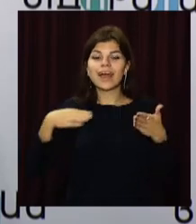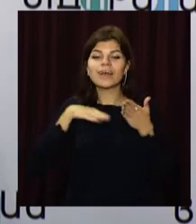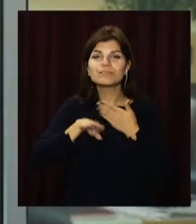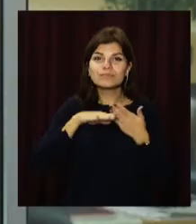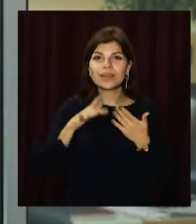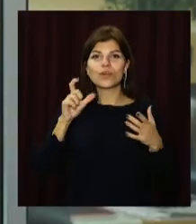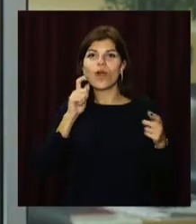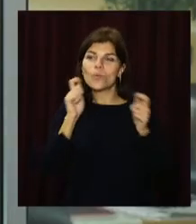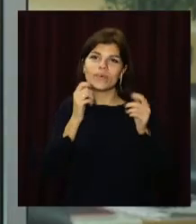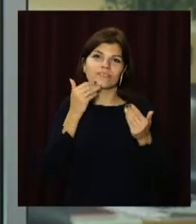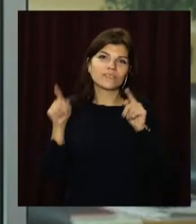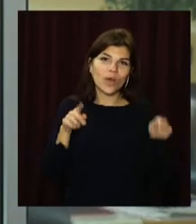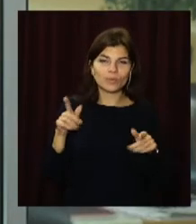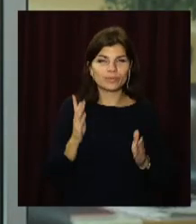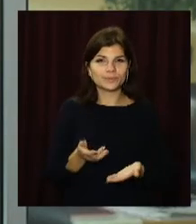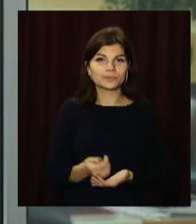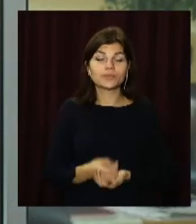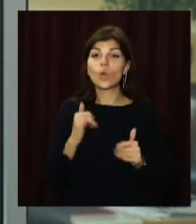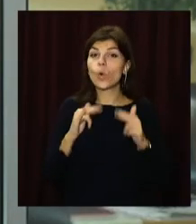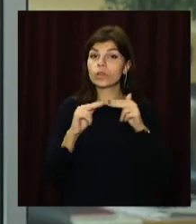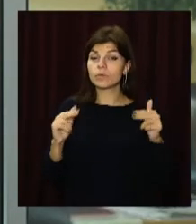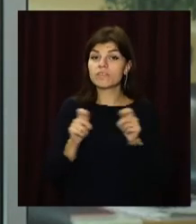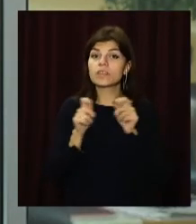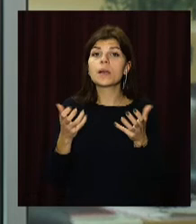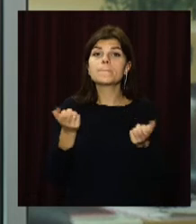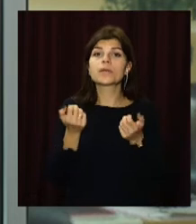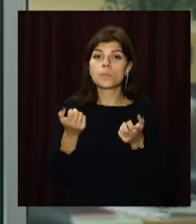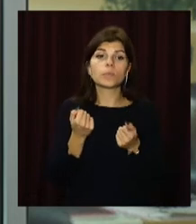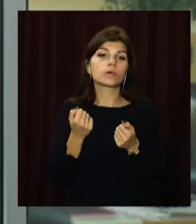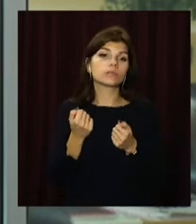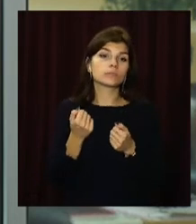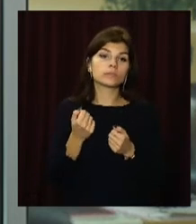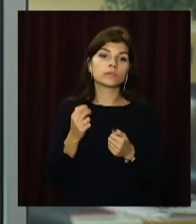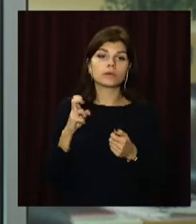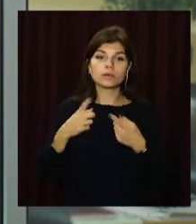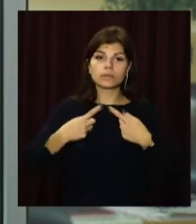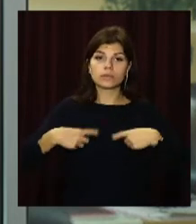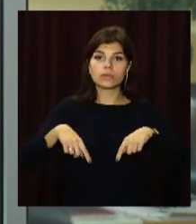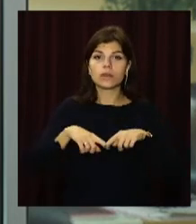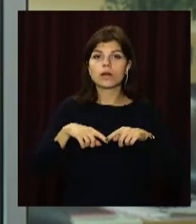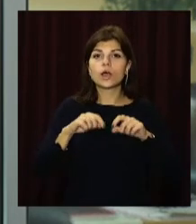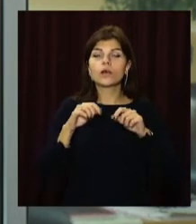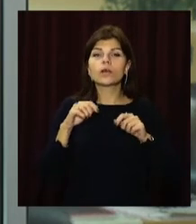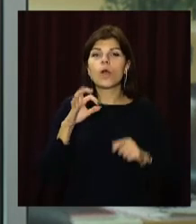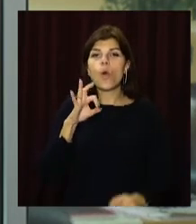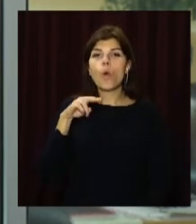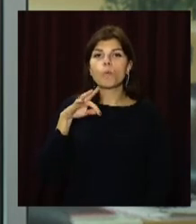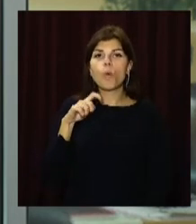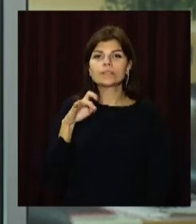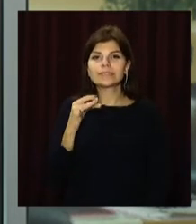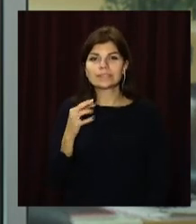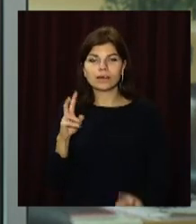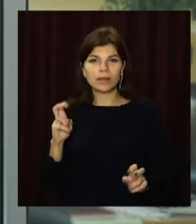видання. У Дніпрі відкрили приймальню молодіжного крила опозиційної платформи «За життя». Це ще один